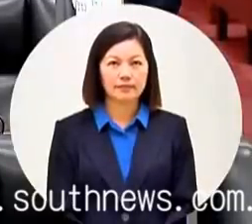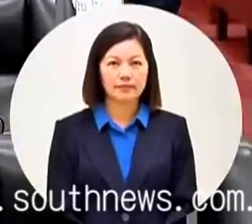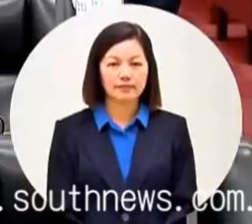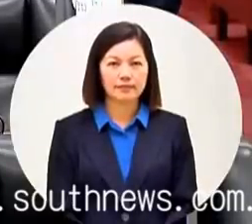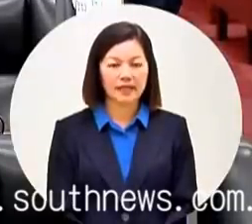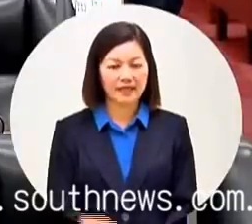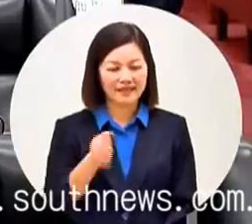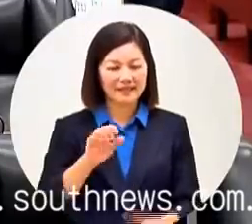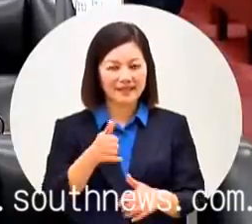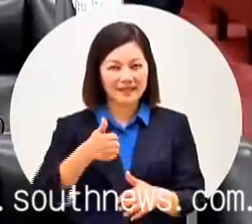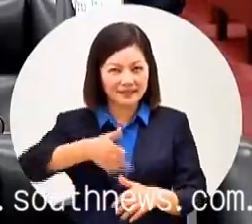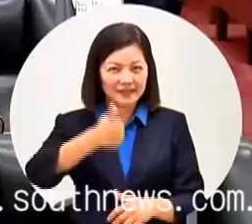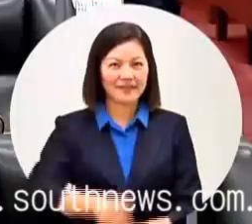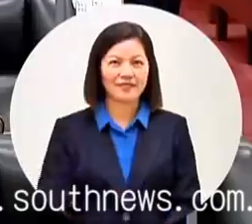谢谢议长。